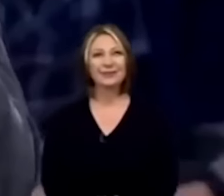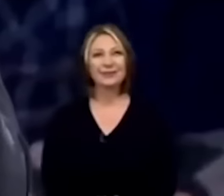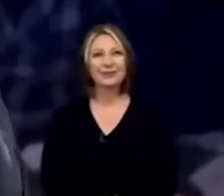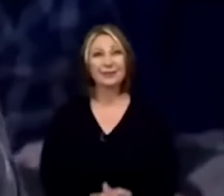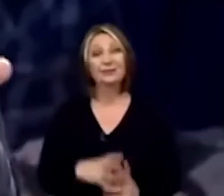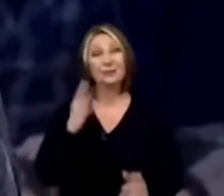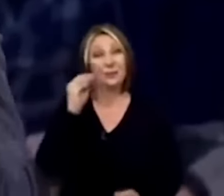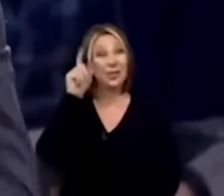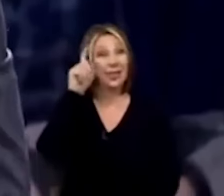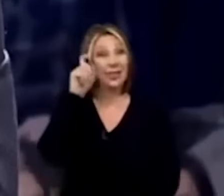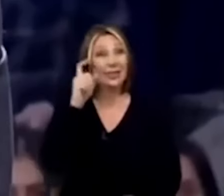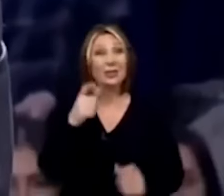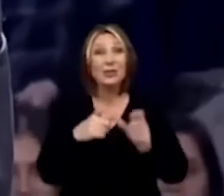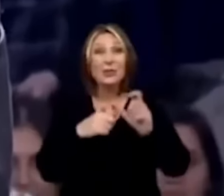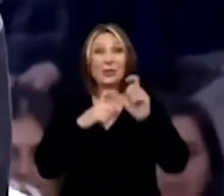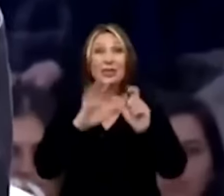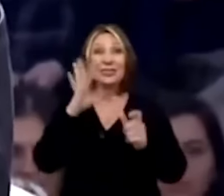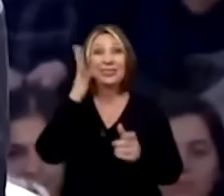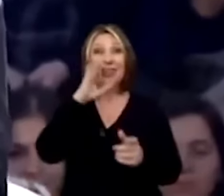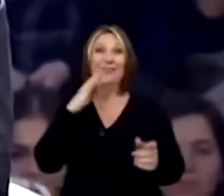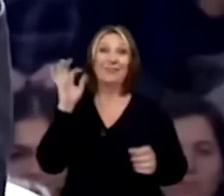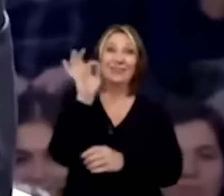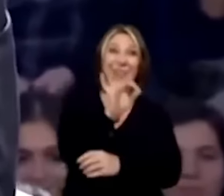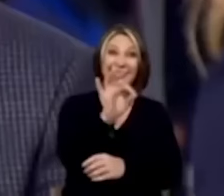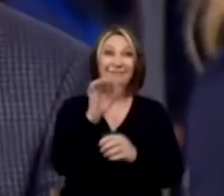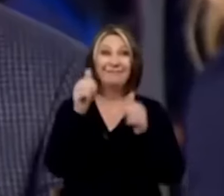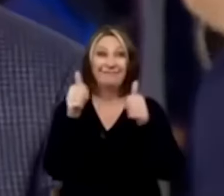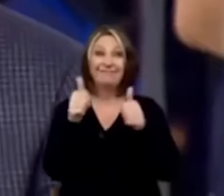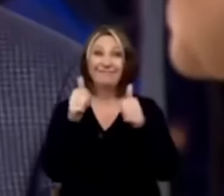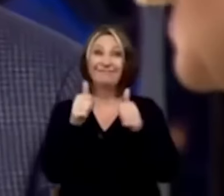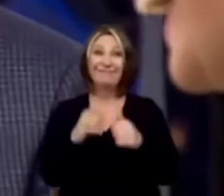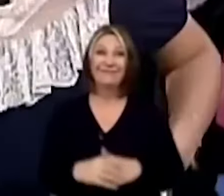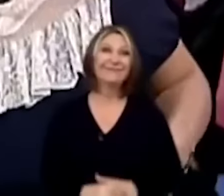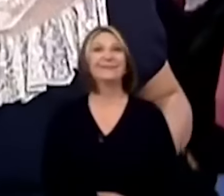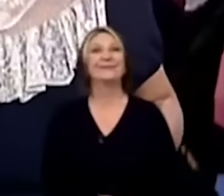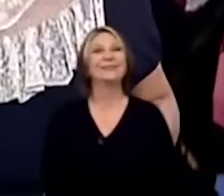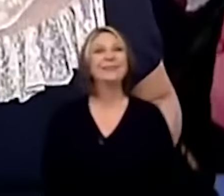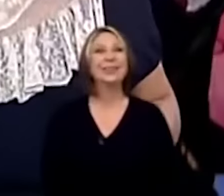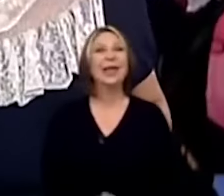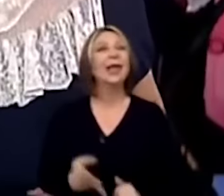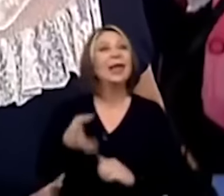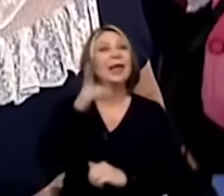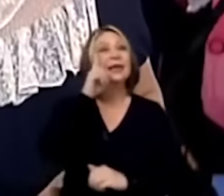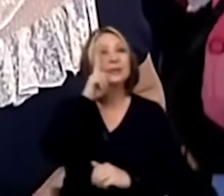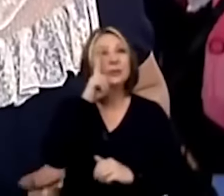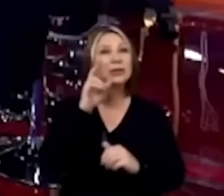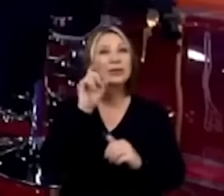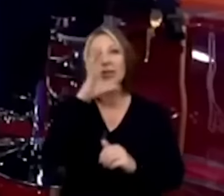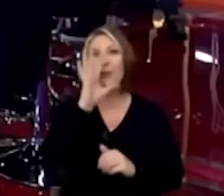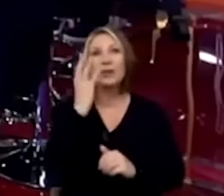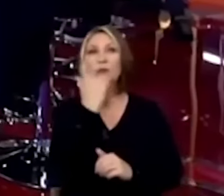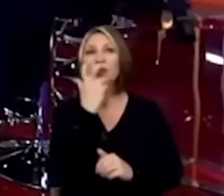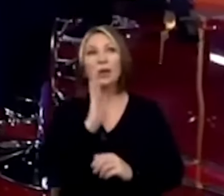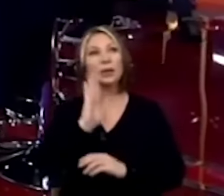Evet ama çok akıllı, soruyu nasıl geri çevirip sokabiliyor işte, bravo. Mükemmel. En son kimin konserine gittiniz